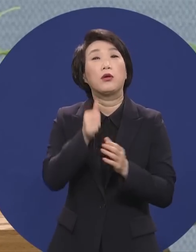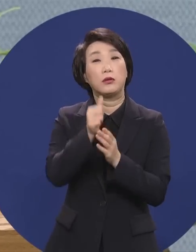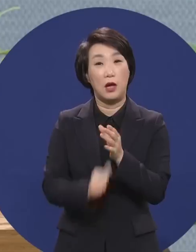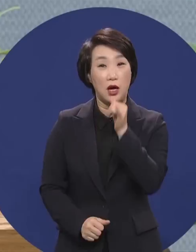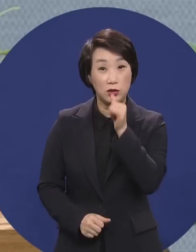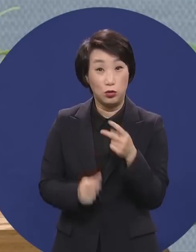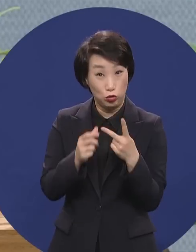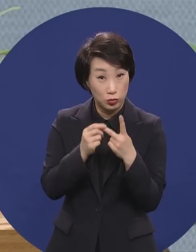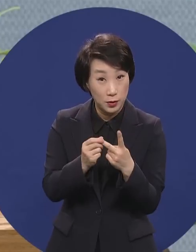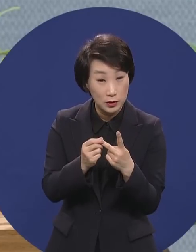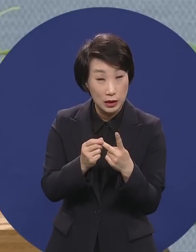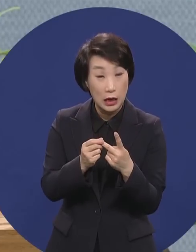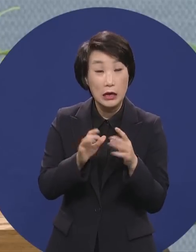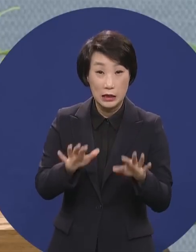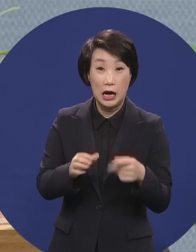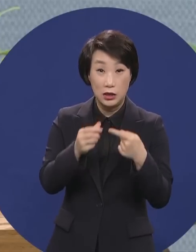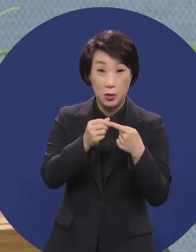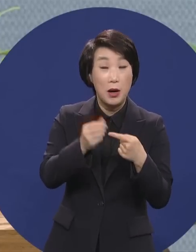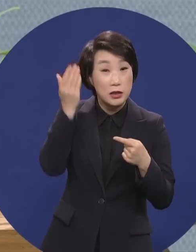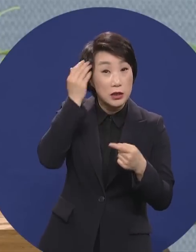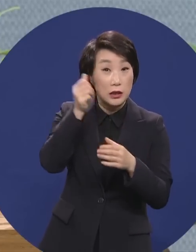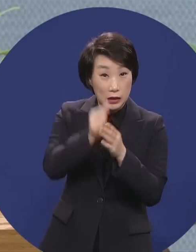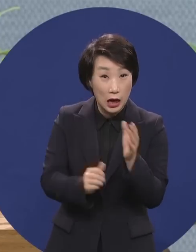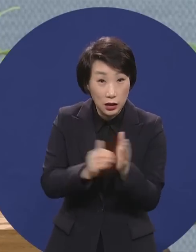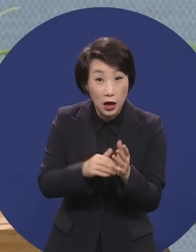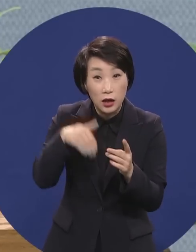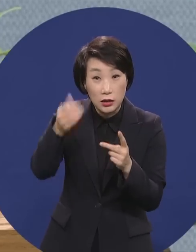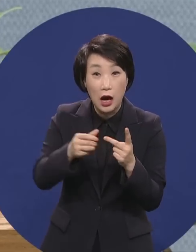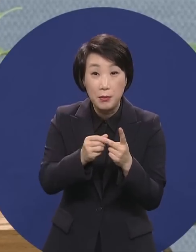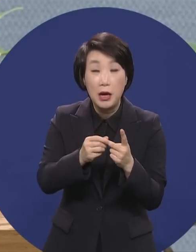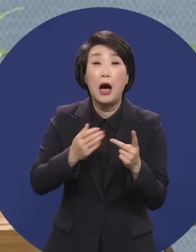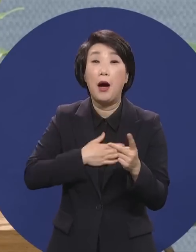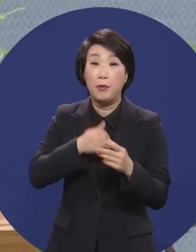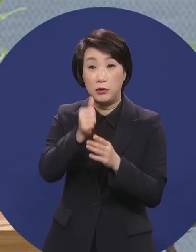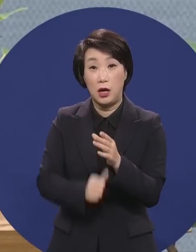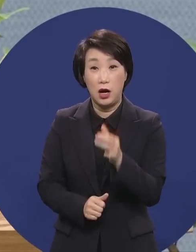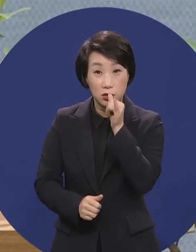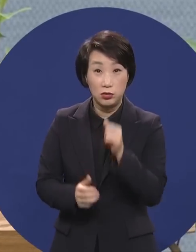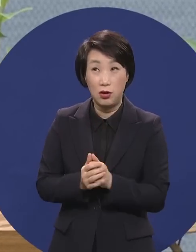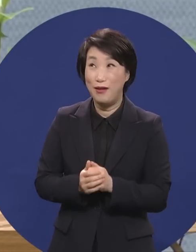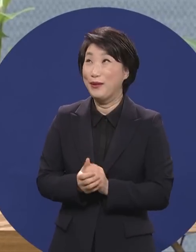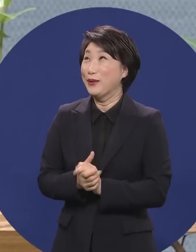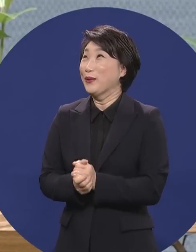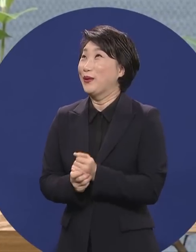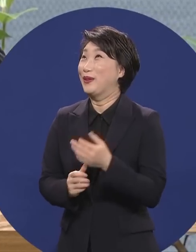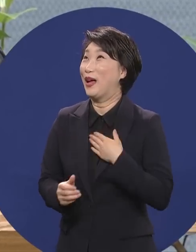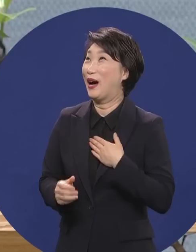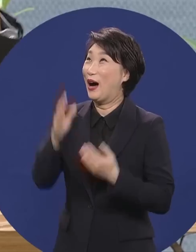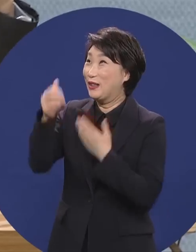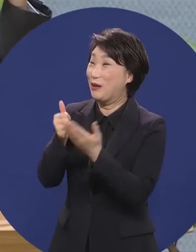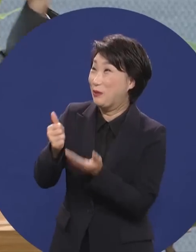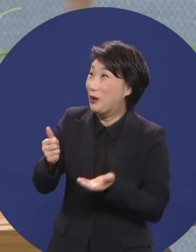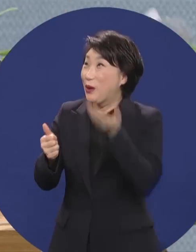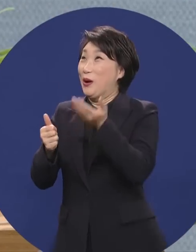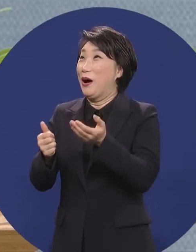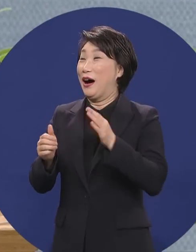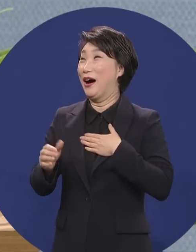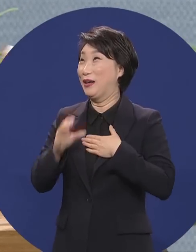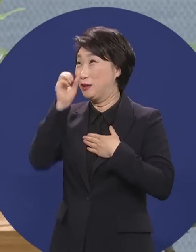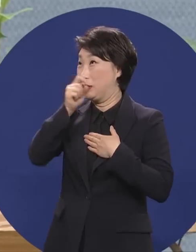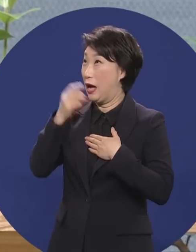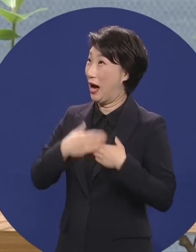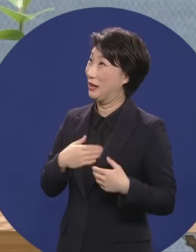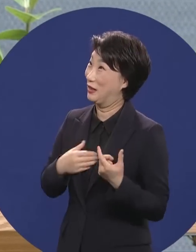타락합니다. 지성이 타락, 감성이 정말로 하나님 될 것 같으네, 선악을 알 것